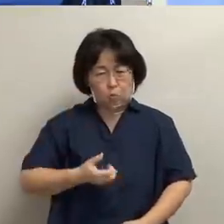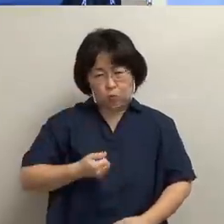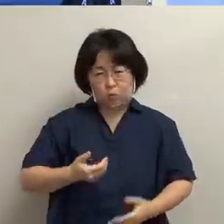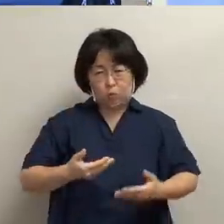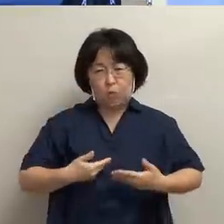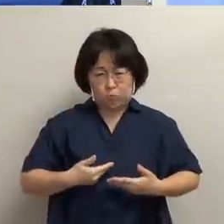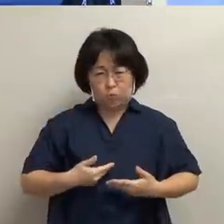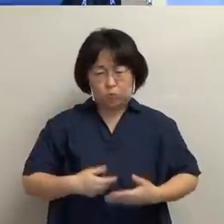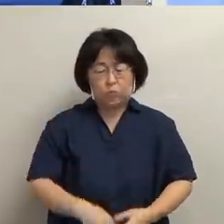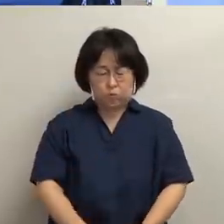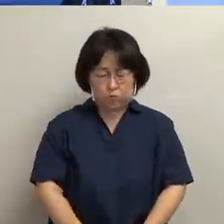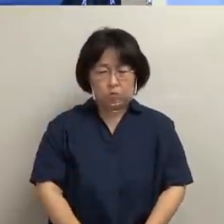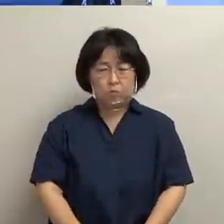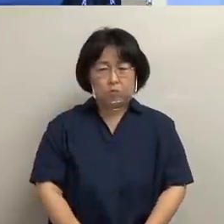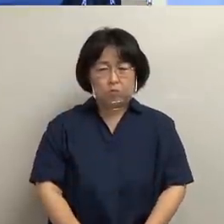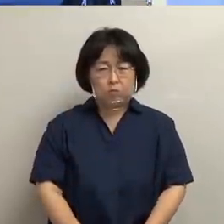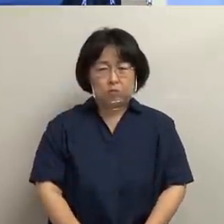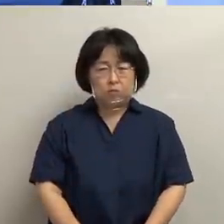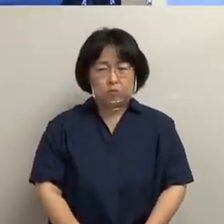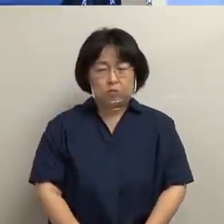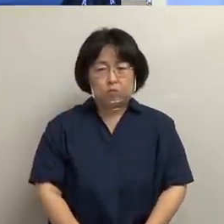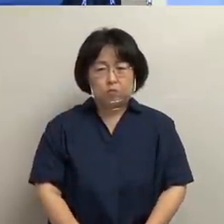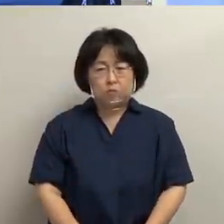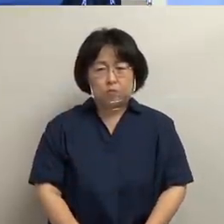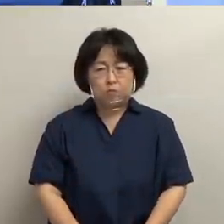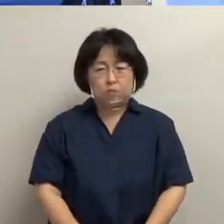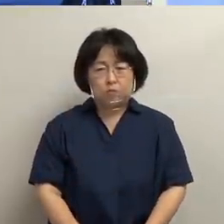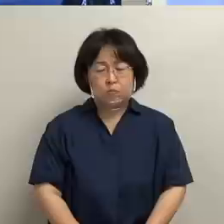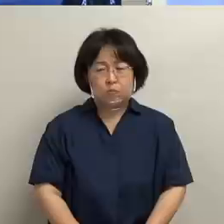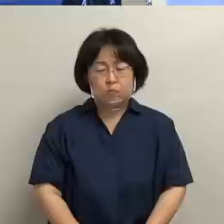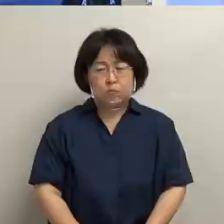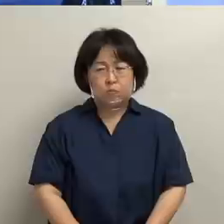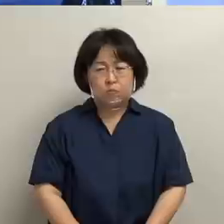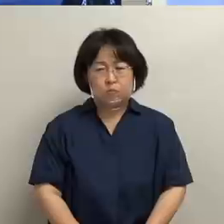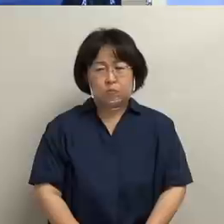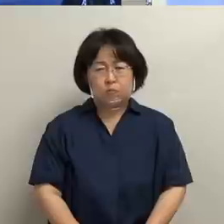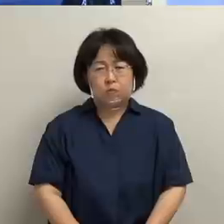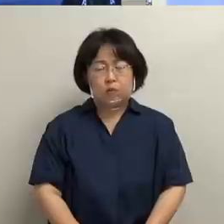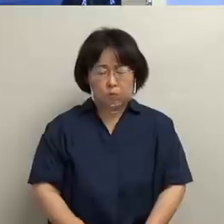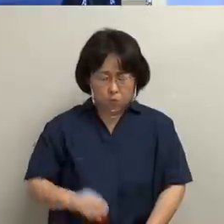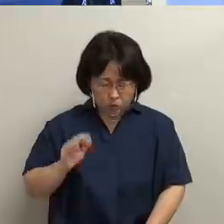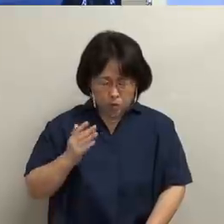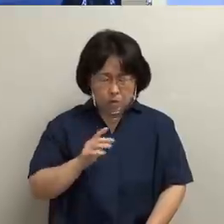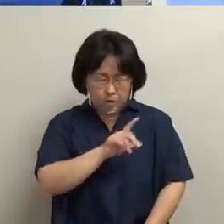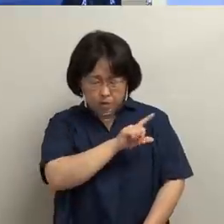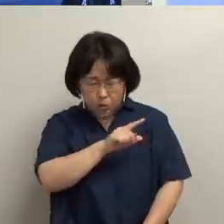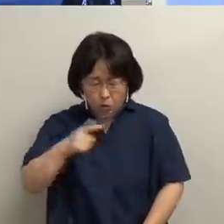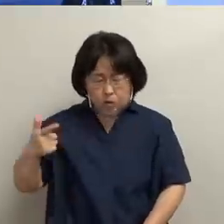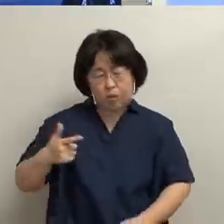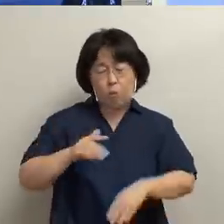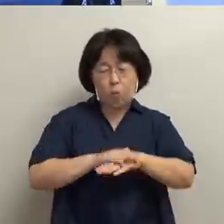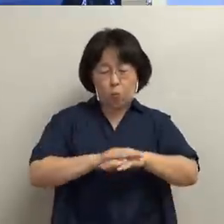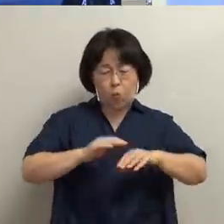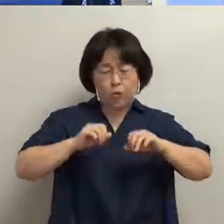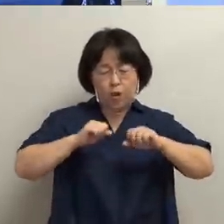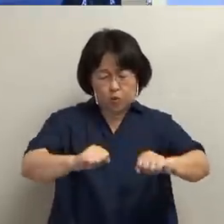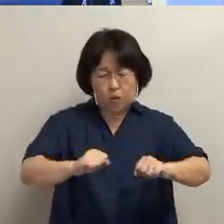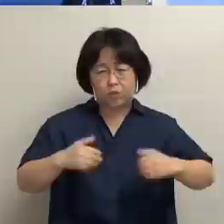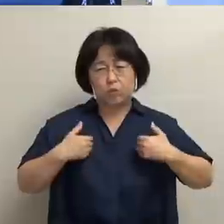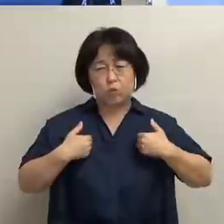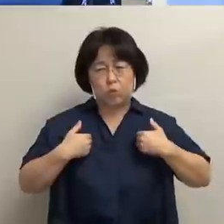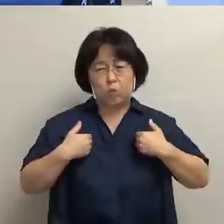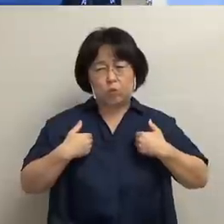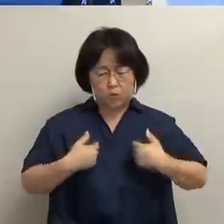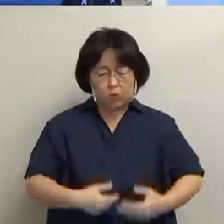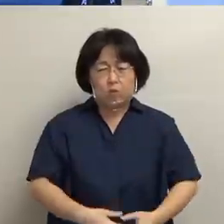をまあご自身のことも含めて話さなきゃいけないと思うんですねまぁただやっぱりありとあらゆる事じゃなきゃいけないと思うんですよそれだけだったら多分足り